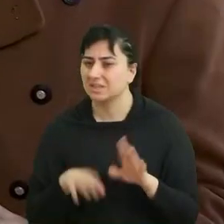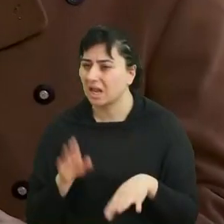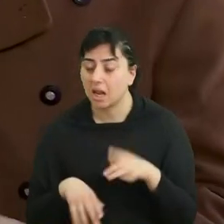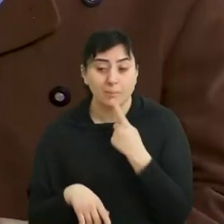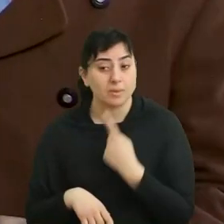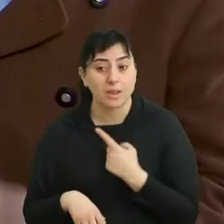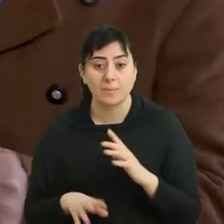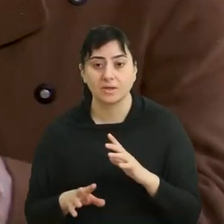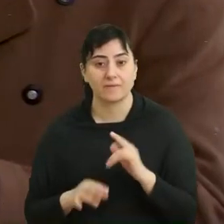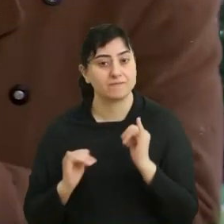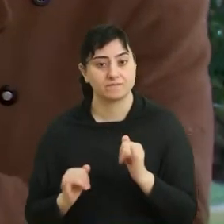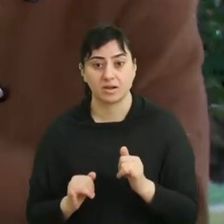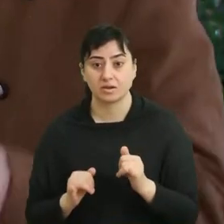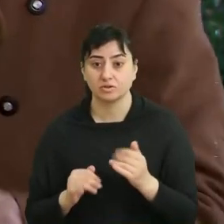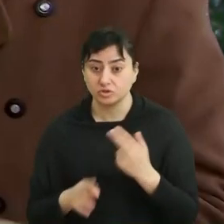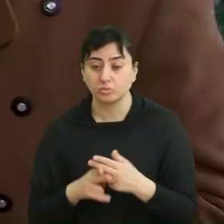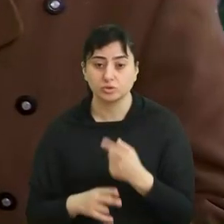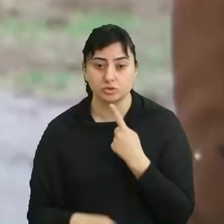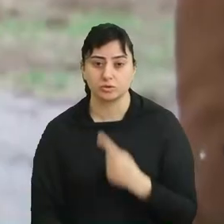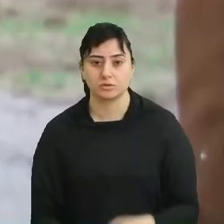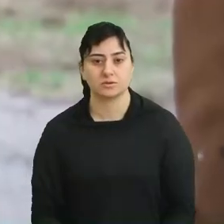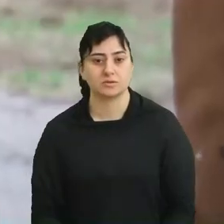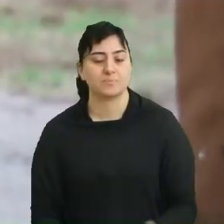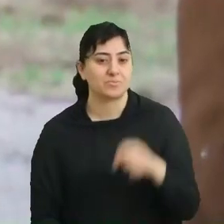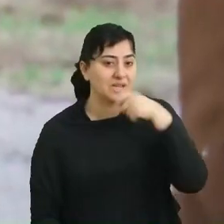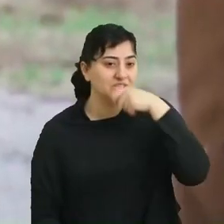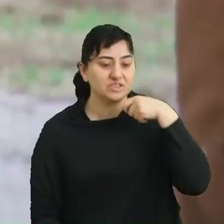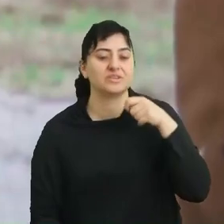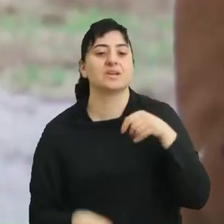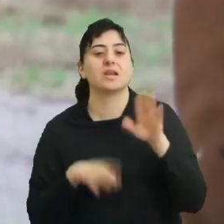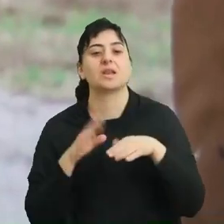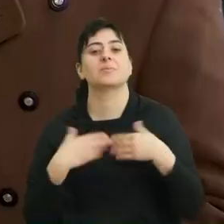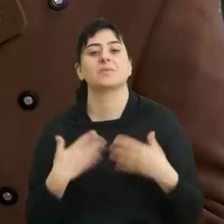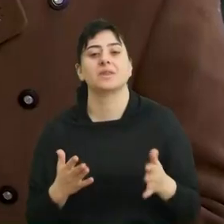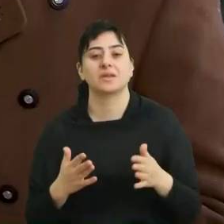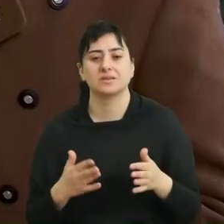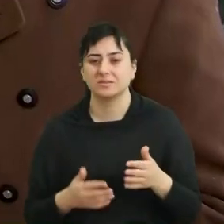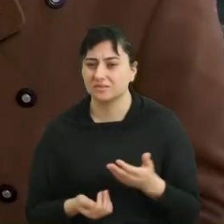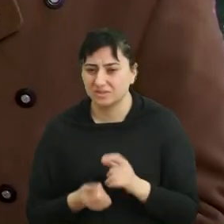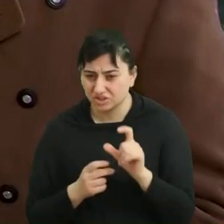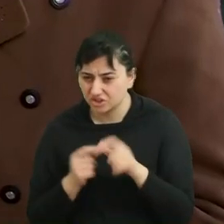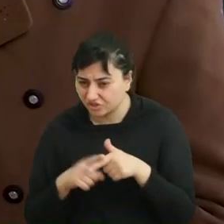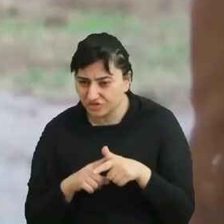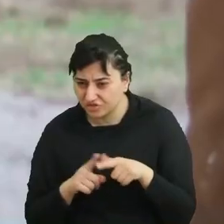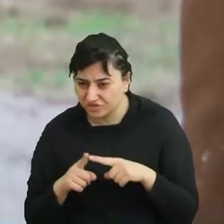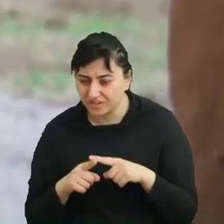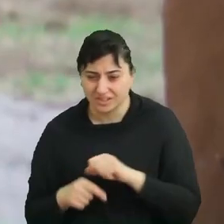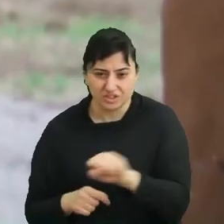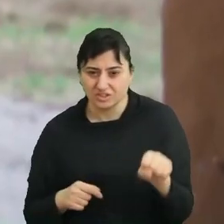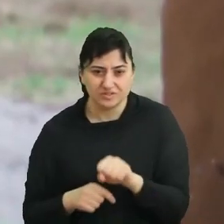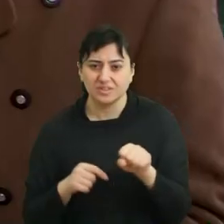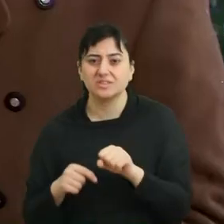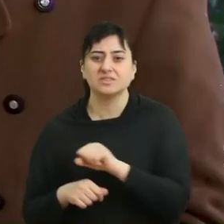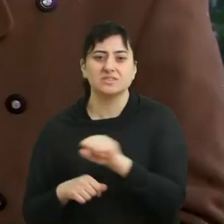Reklam deyip durma, seni 8 köşeli diş fırçası gibi paralarım bak ha. Diş fırçası reklamı değil efendim. Cips be, cips reklamı mı? Cinsiz